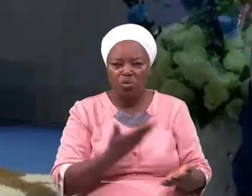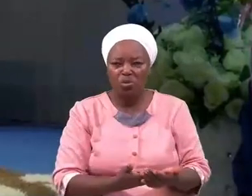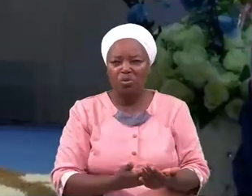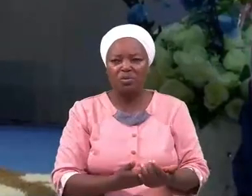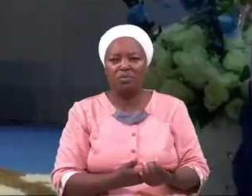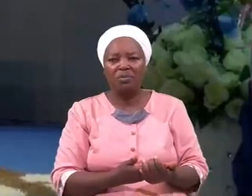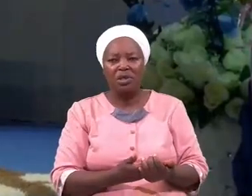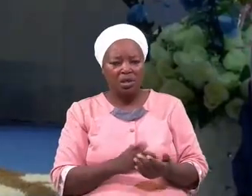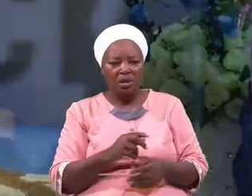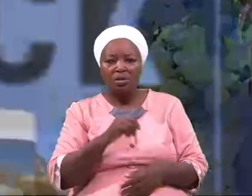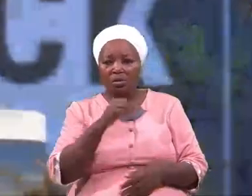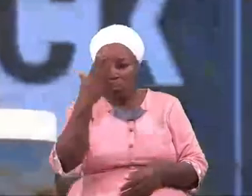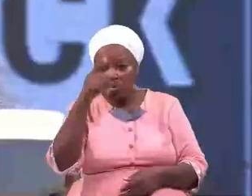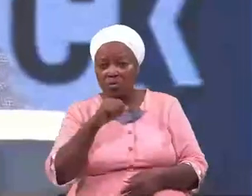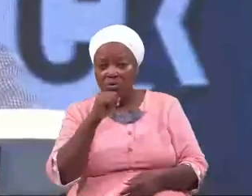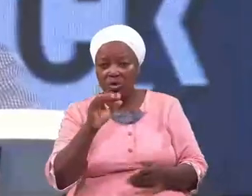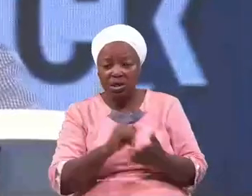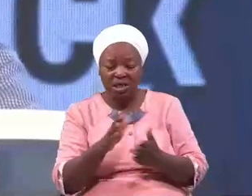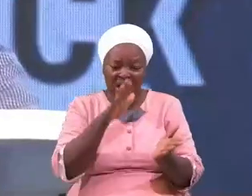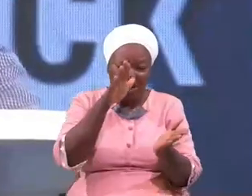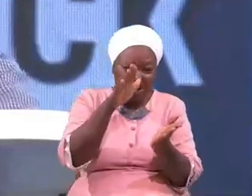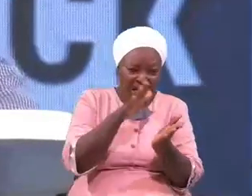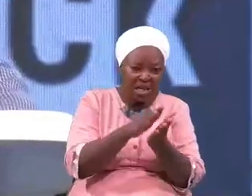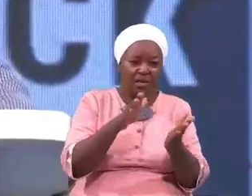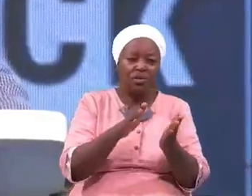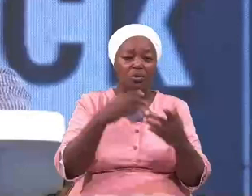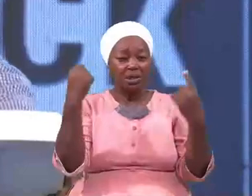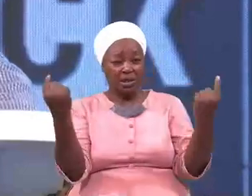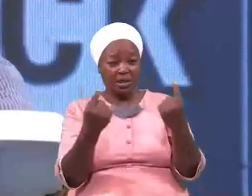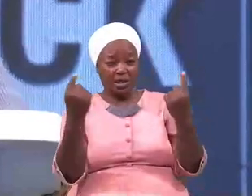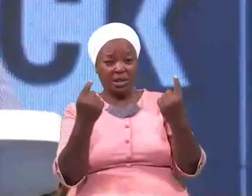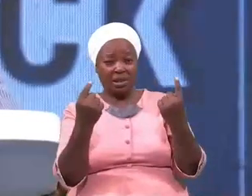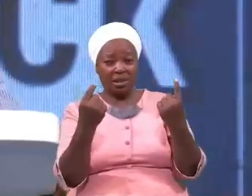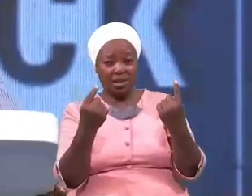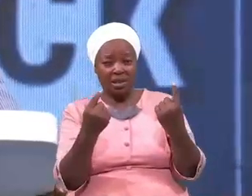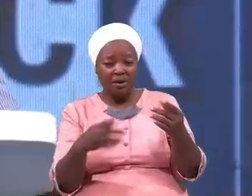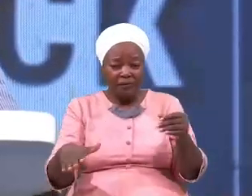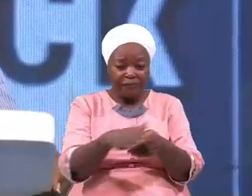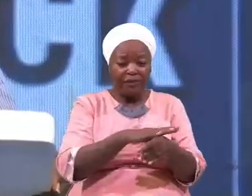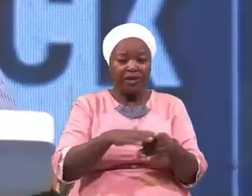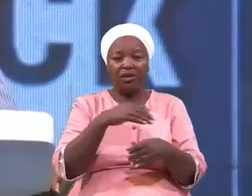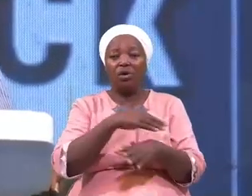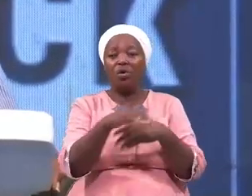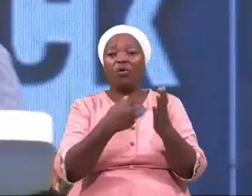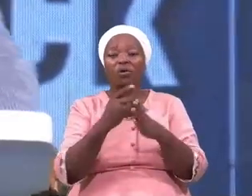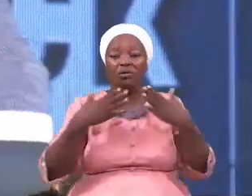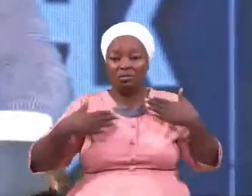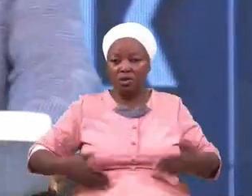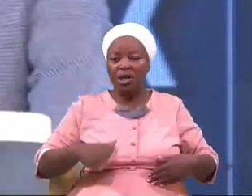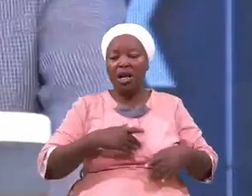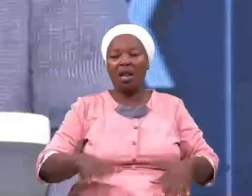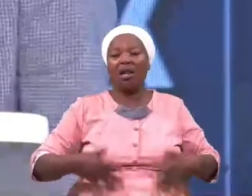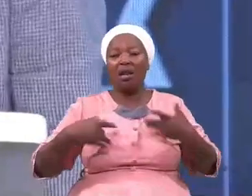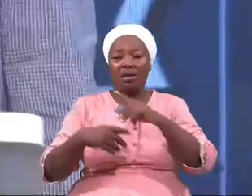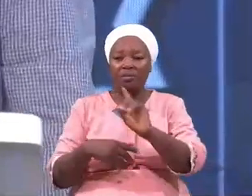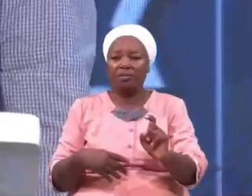sang, c'est à bien à tort que vous glorifiez. Ne savez-vous pas qu'un peu de levain fait lever